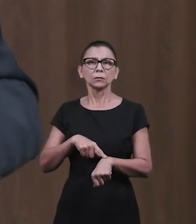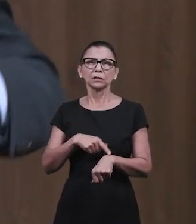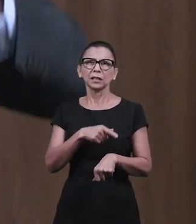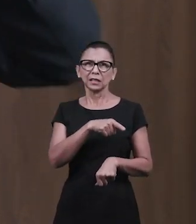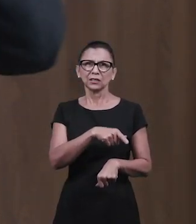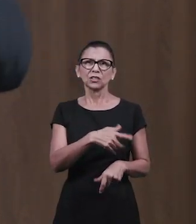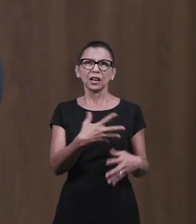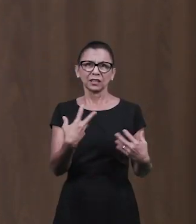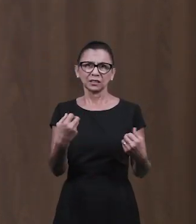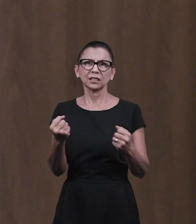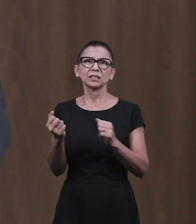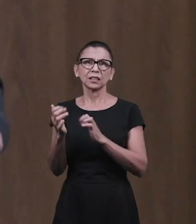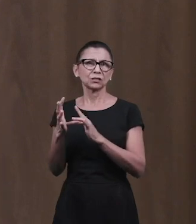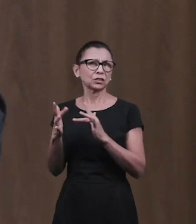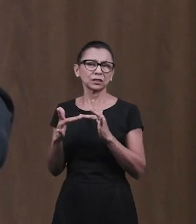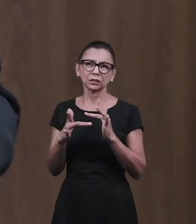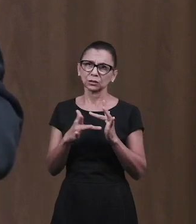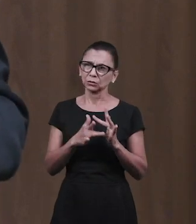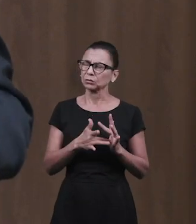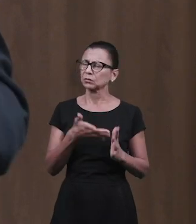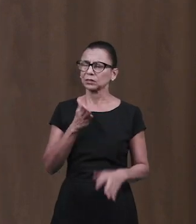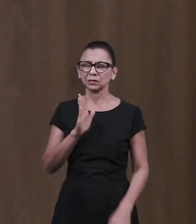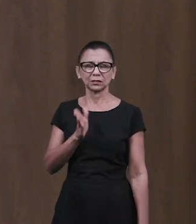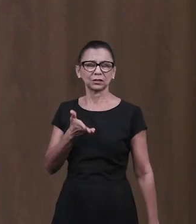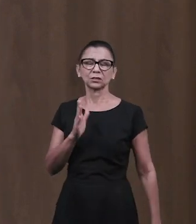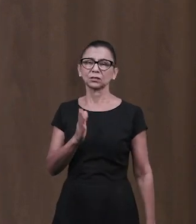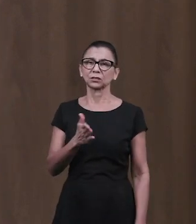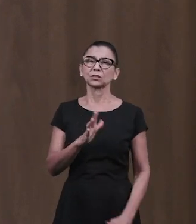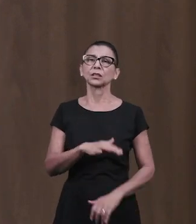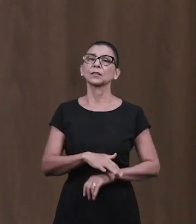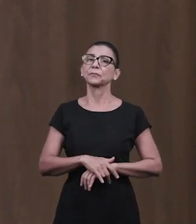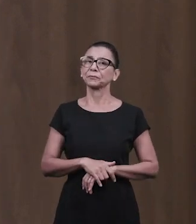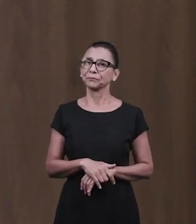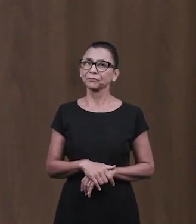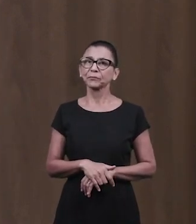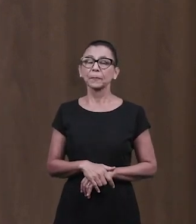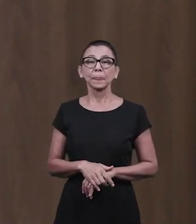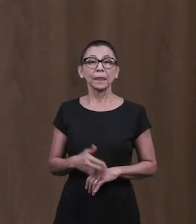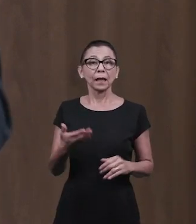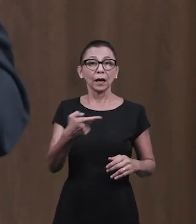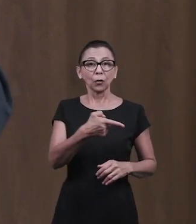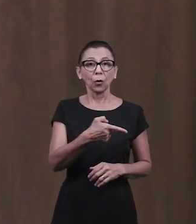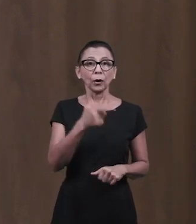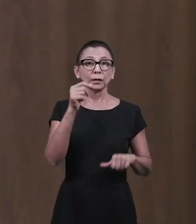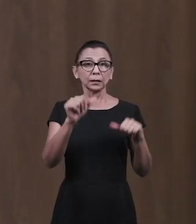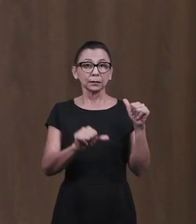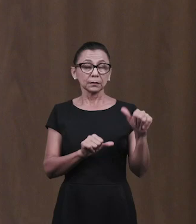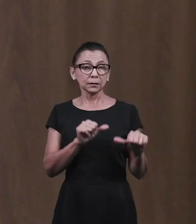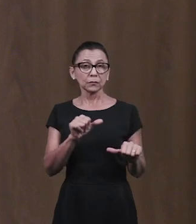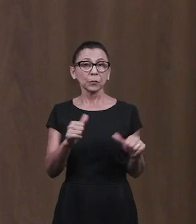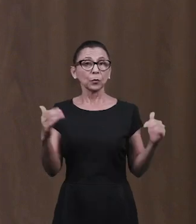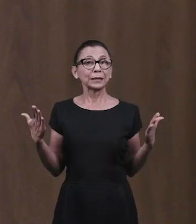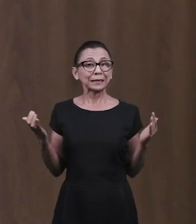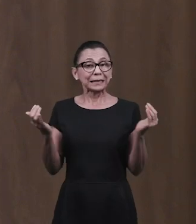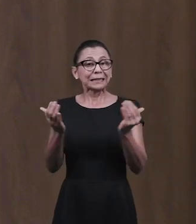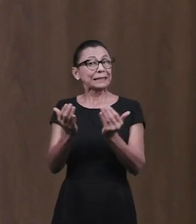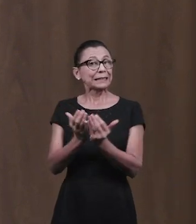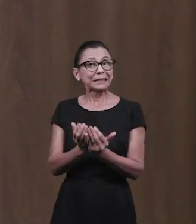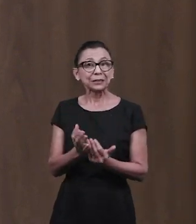au Seigneur. Il s'était déjà rendu au Seigneur Jésus. Il était maintenant un chrétien. Et